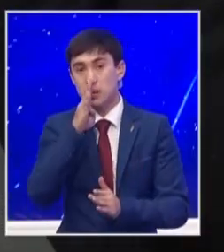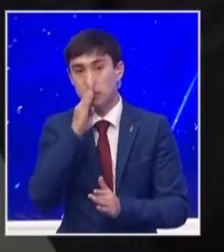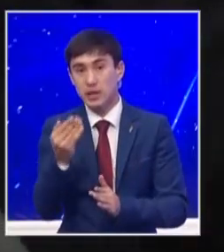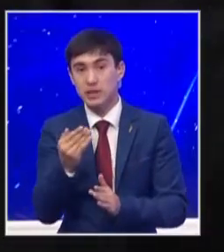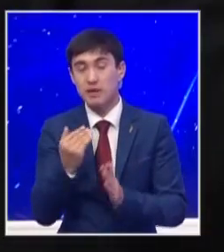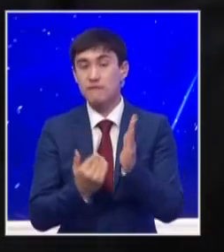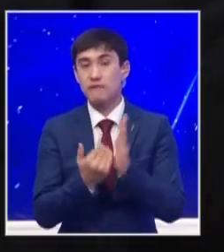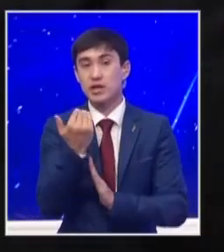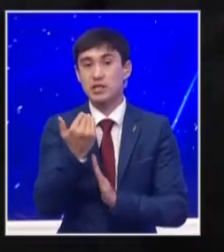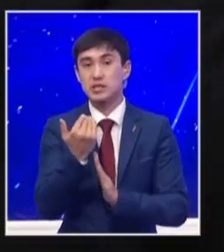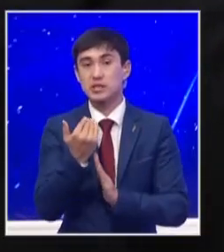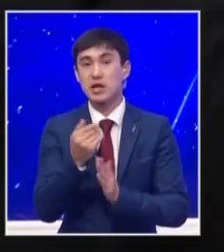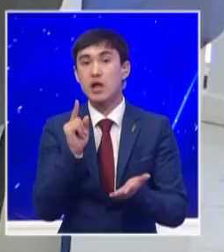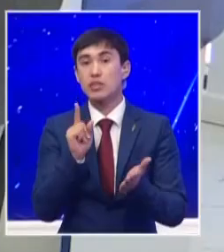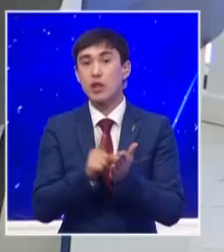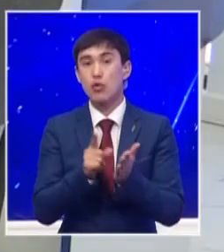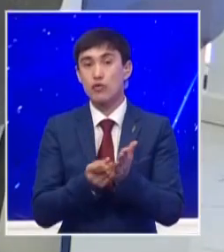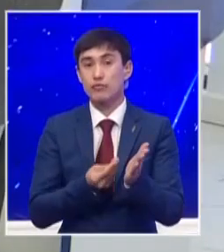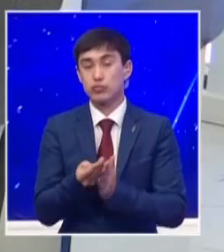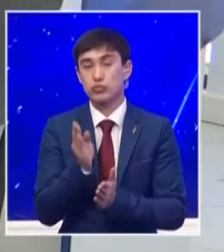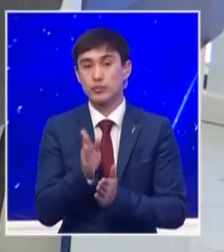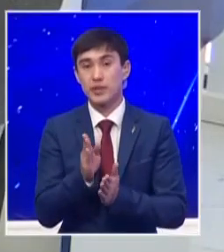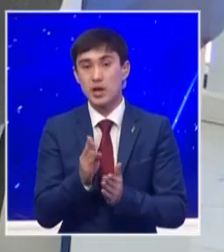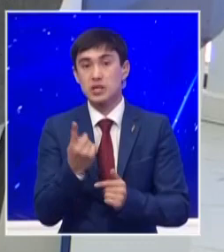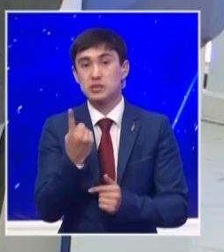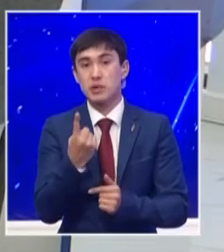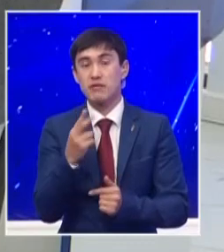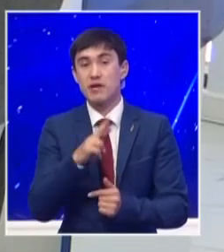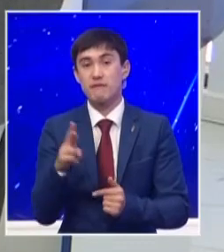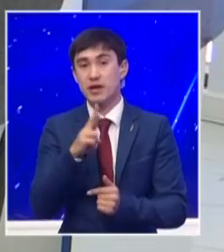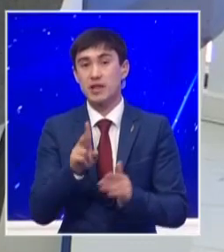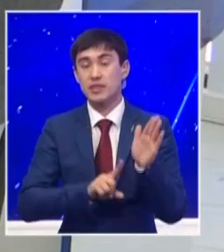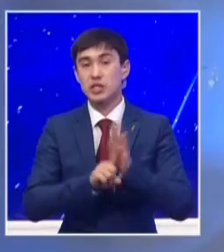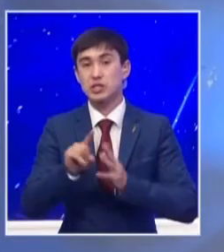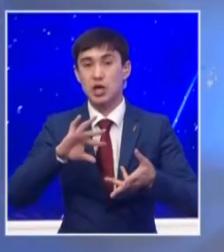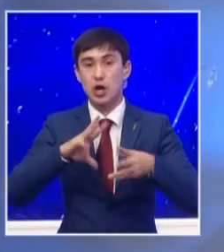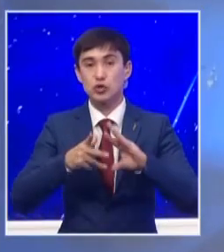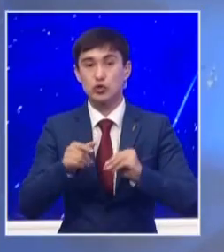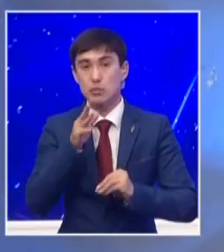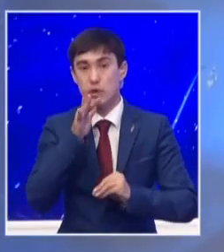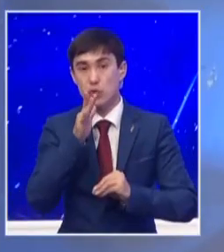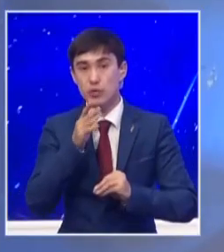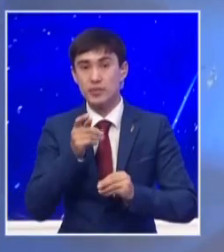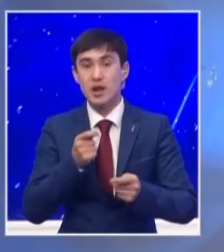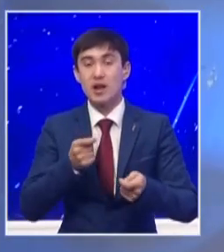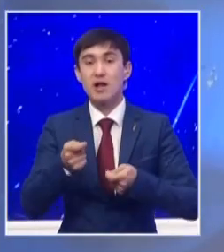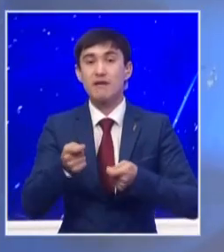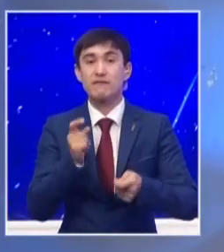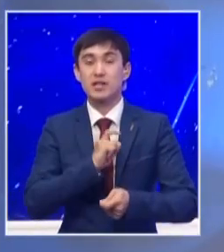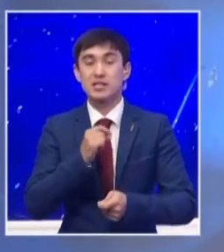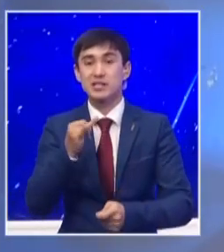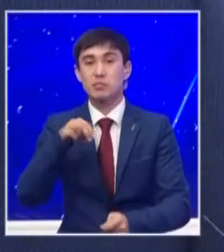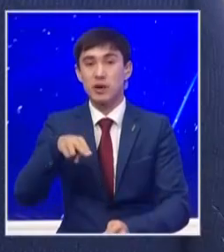минимальный зарплаты выросли из суммы налоговых отчислений напомним с 1 января начался отчётный период для владельцев